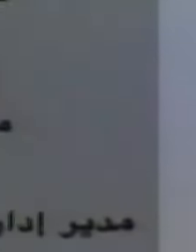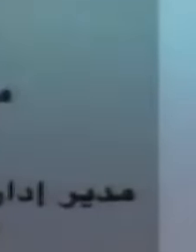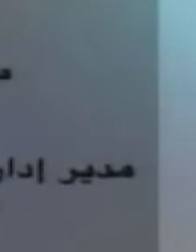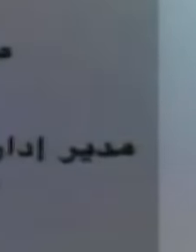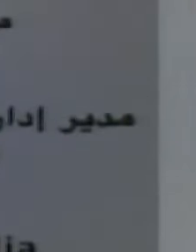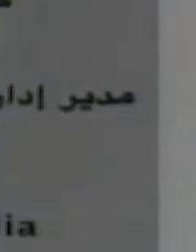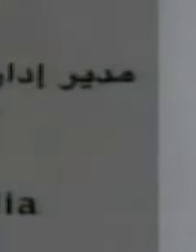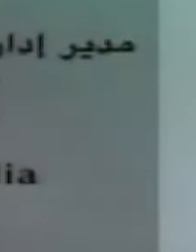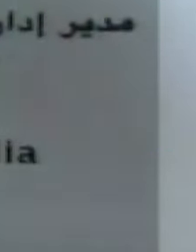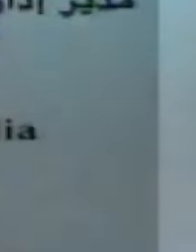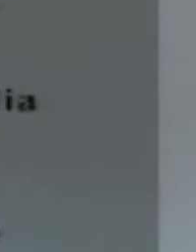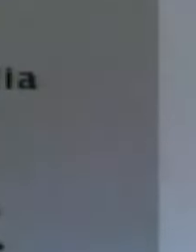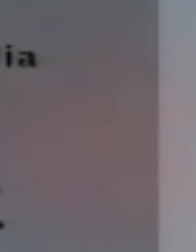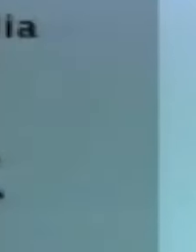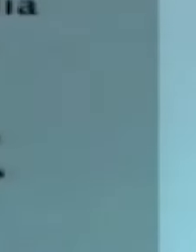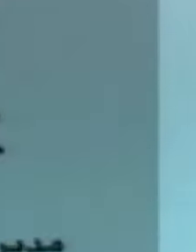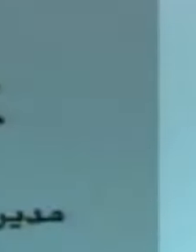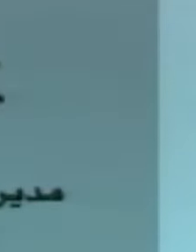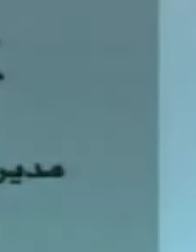n